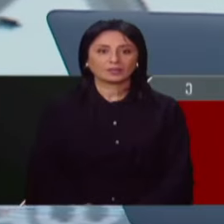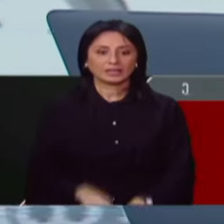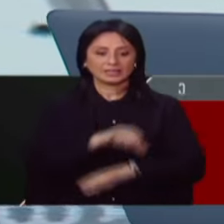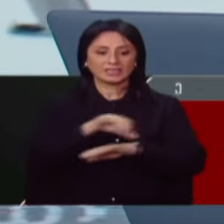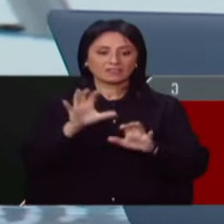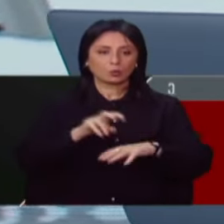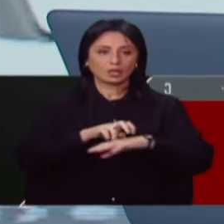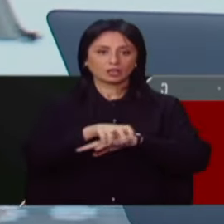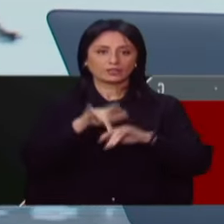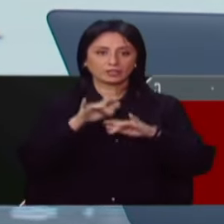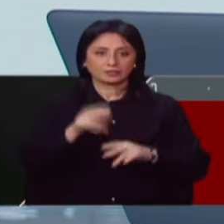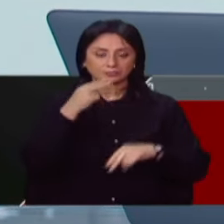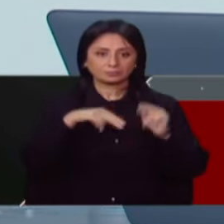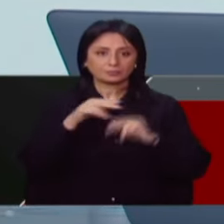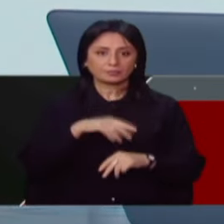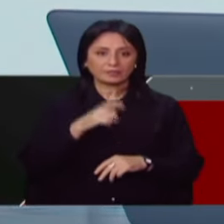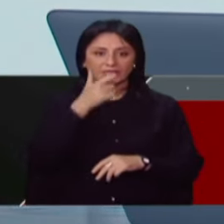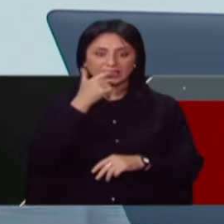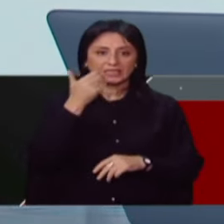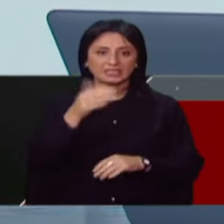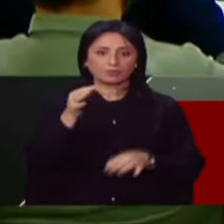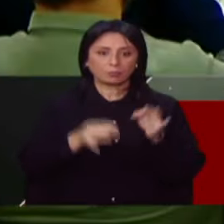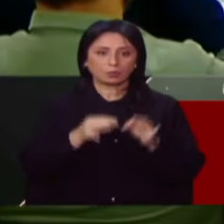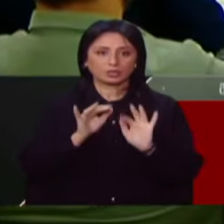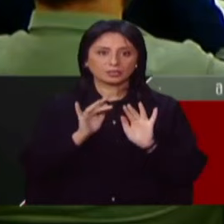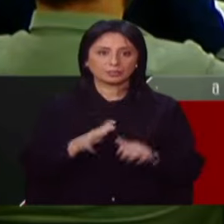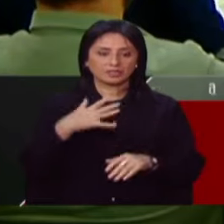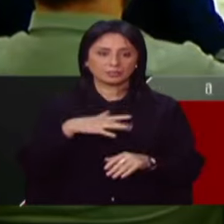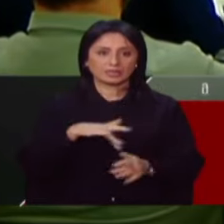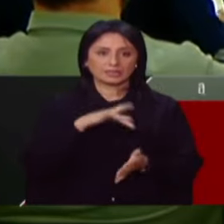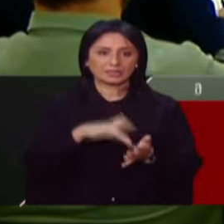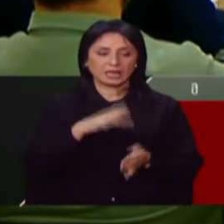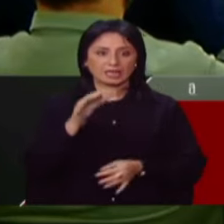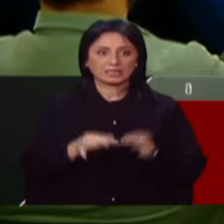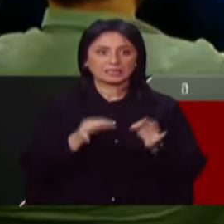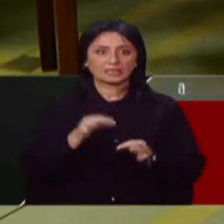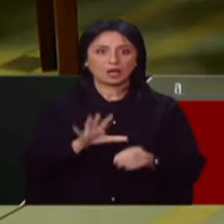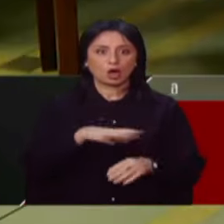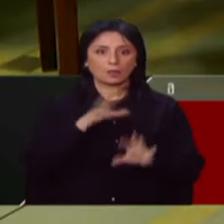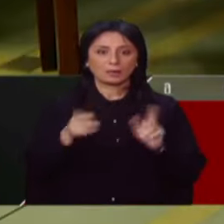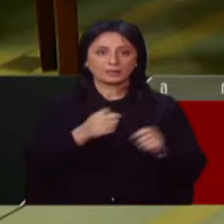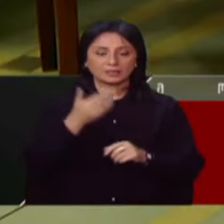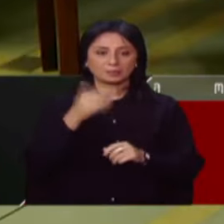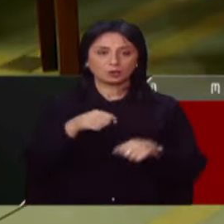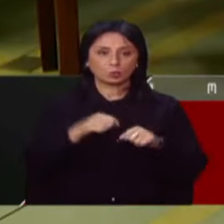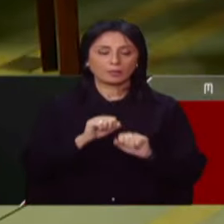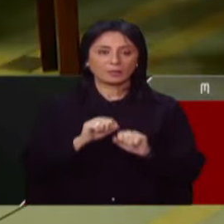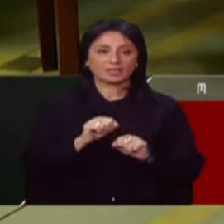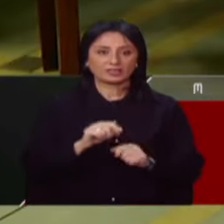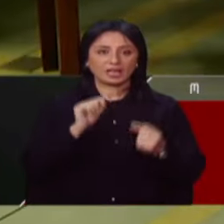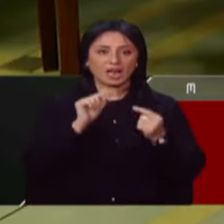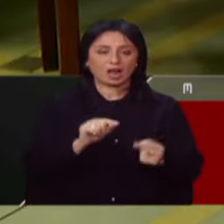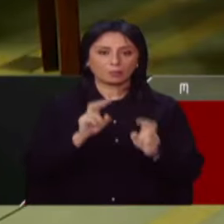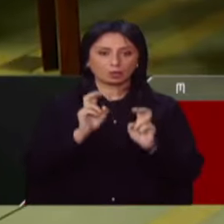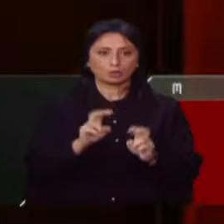საზღვრის უკანონო ტყვეთის საქმეზე ბრალდებული მიხელ სააკაშვილის პროცესი მიმდინარეობს თბილისის საქალაქო სასამართლოში. ექს-პრეზიდენტმა და მისმა უფლებადამცველებმა